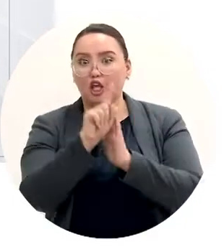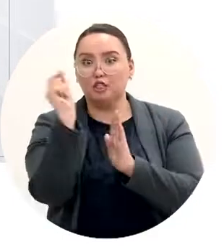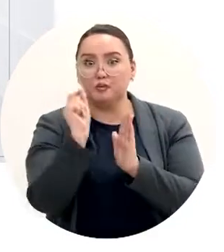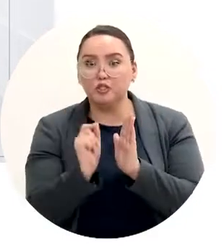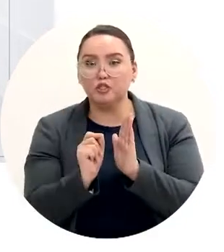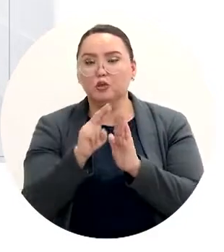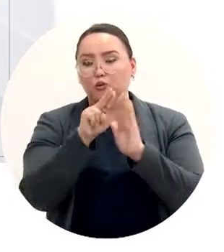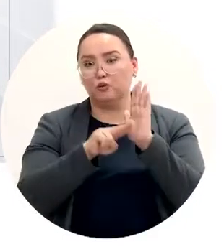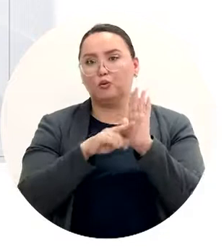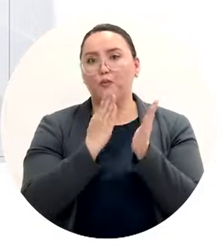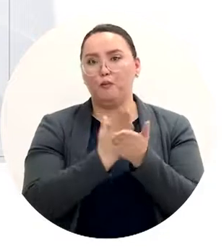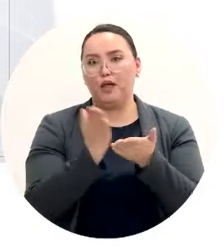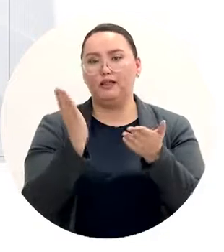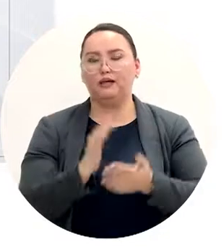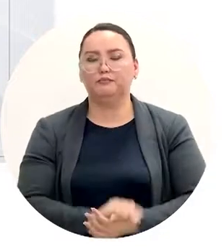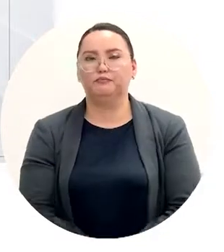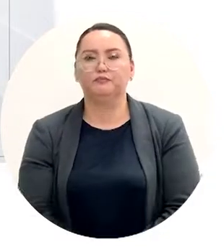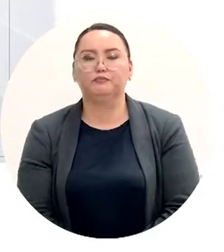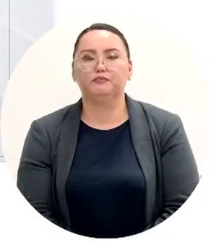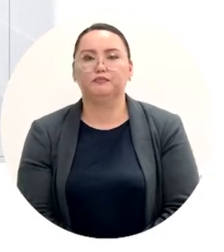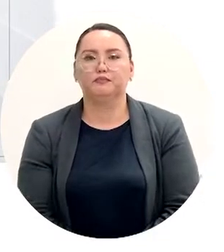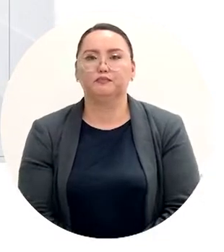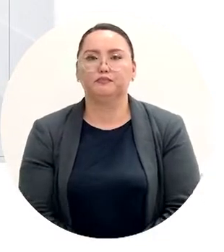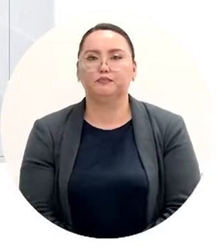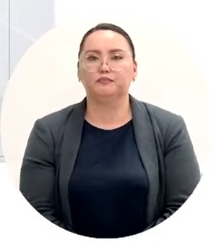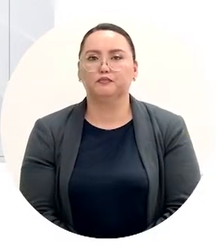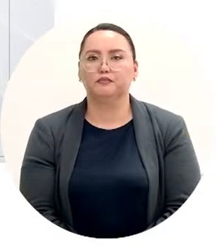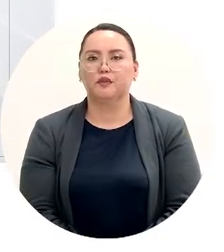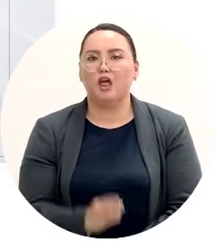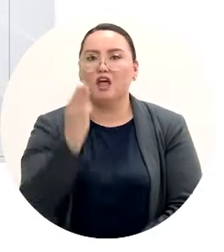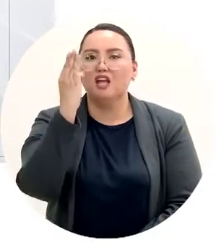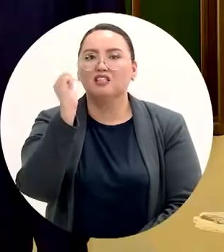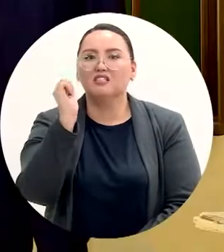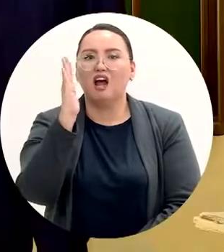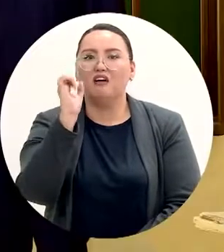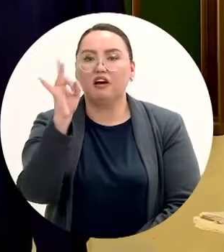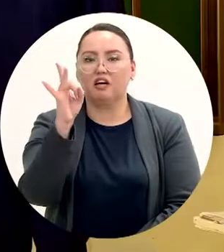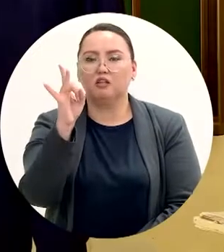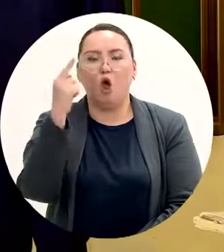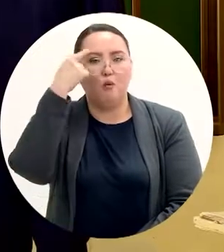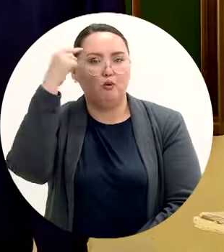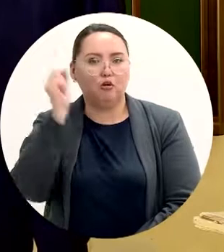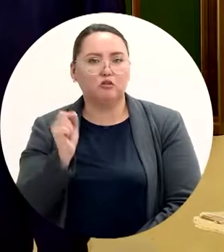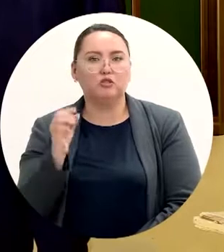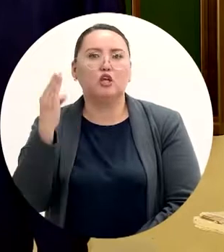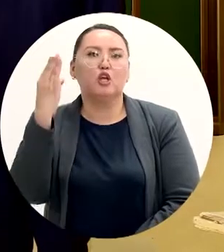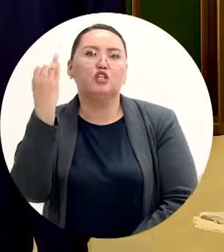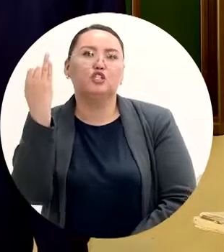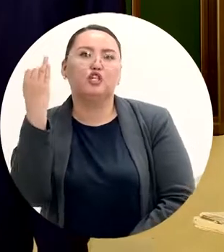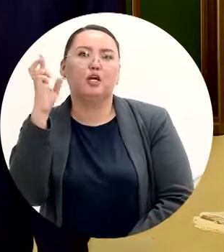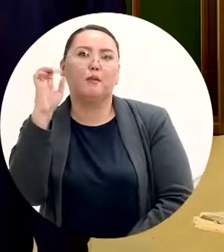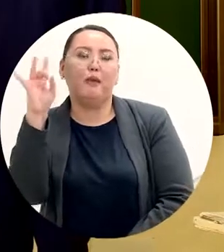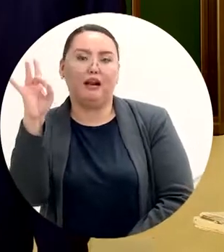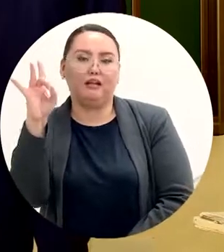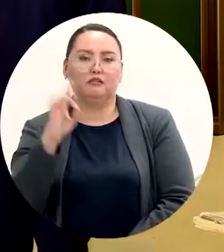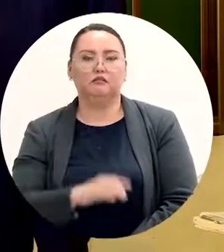шигэр бичигддэг нэг ийм зүй тогтол монгол бичигт ажиглагддаг. Багш нь юу хэлээд өгнө гэхээр одоо жишээ нь